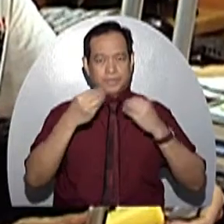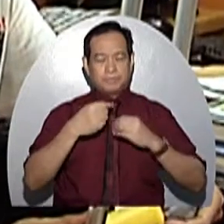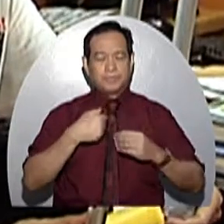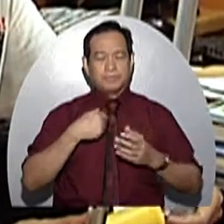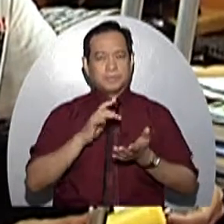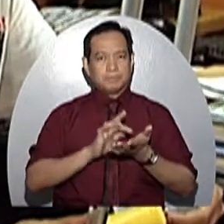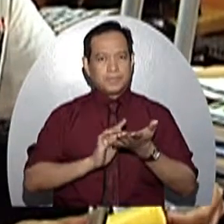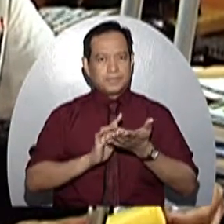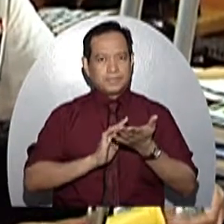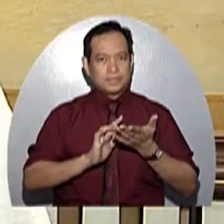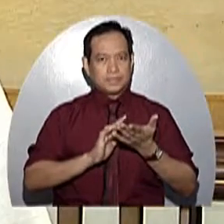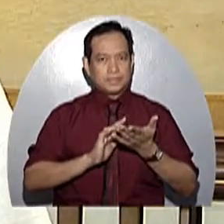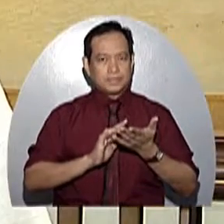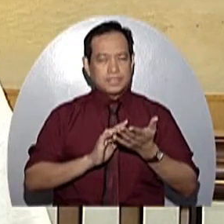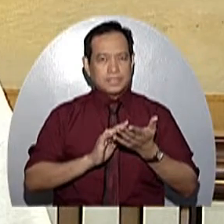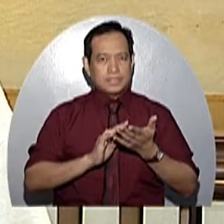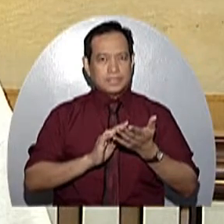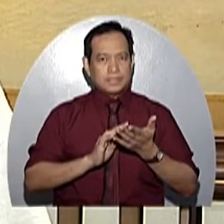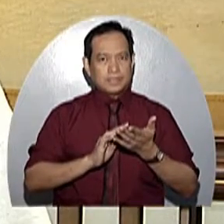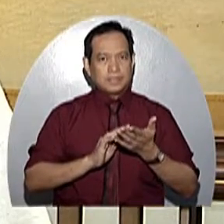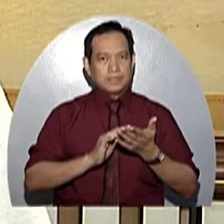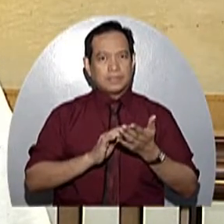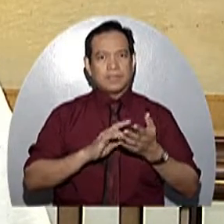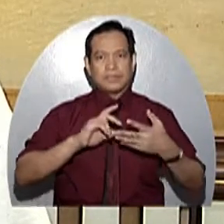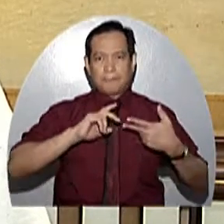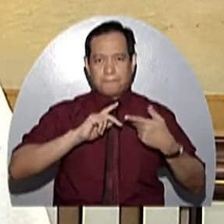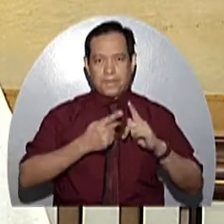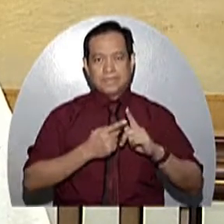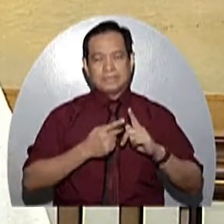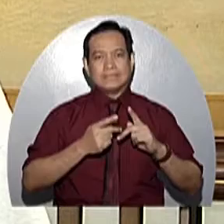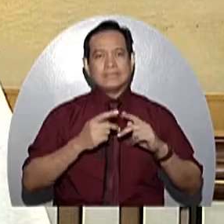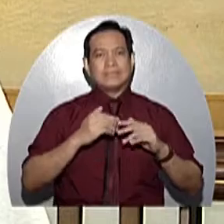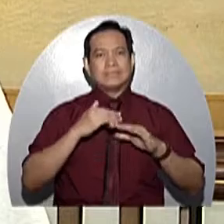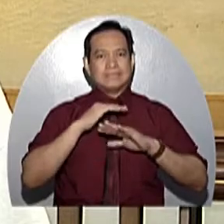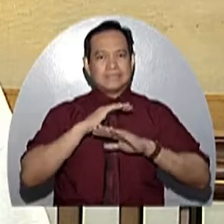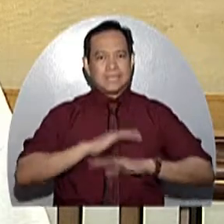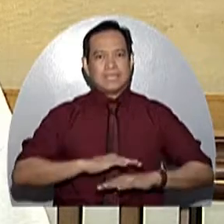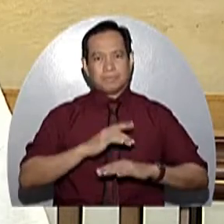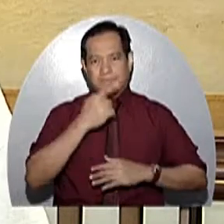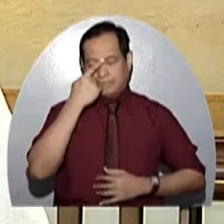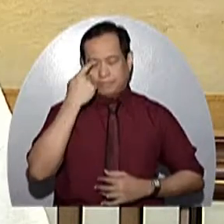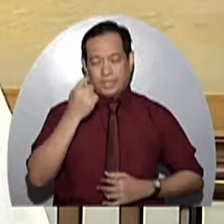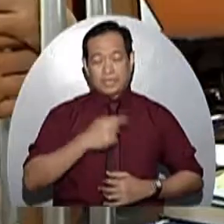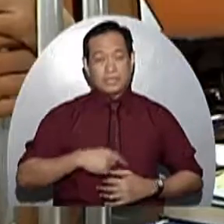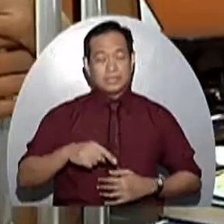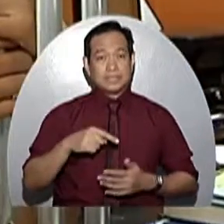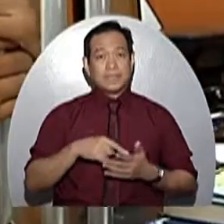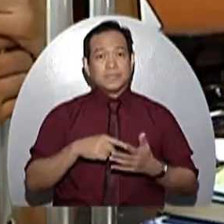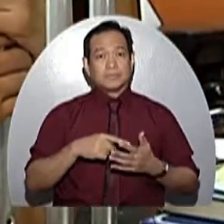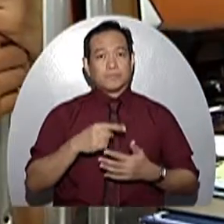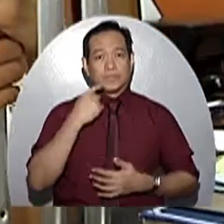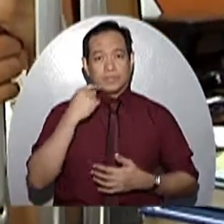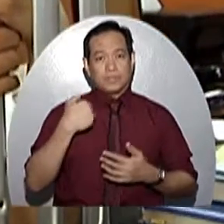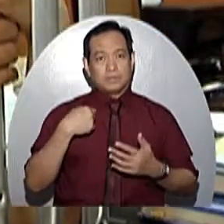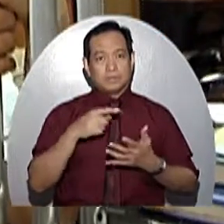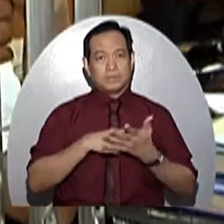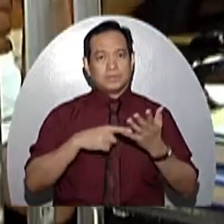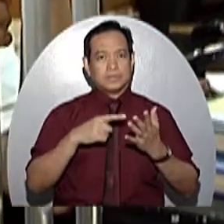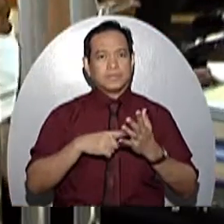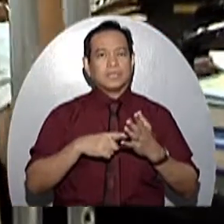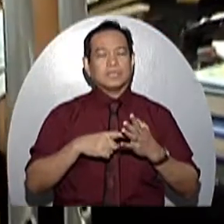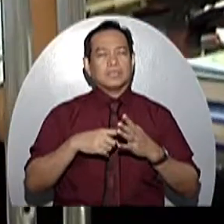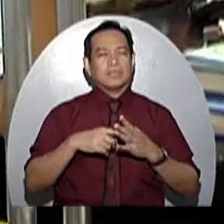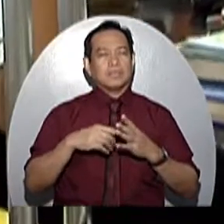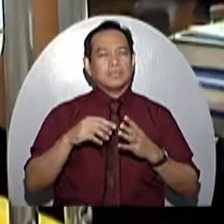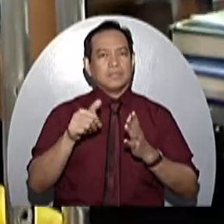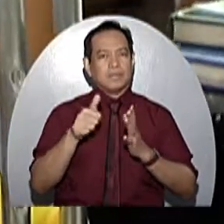po ako ng gamot na yung pang pain reliever lang po. Kasi talagang ang inano ko agad sa akin is yung